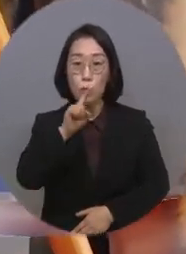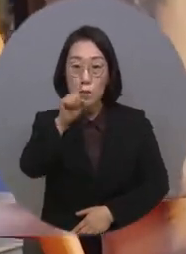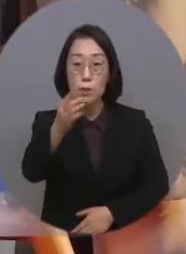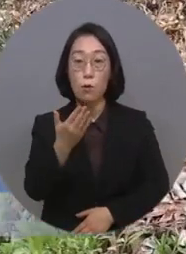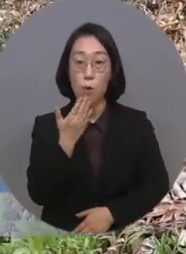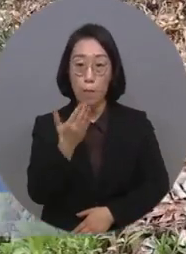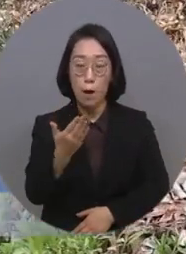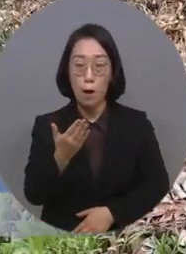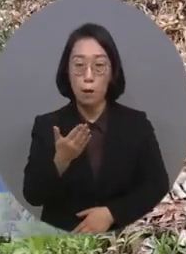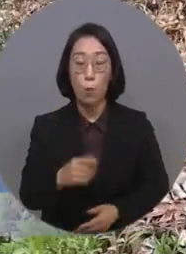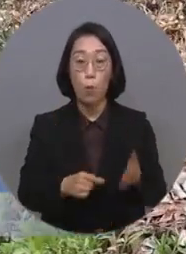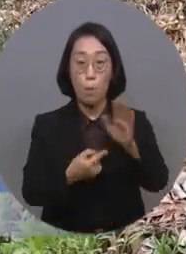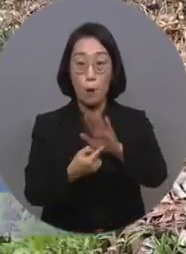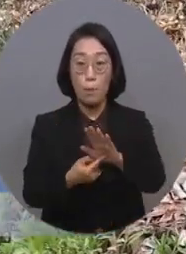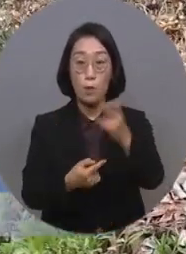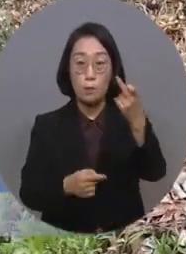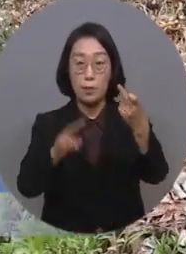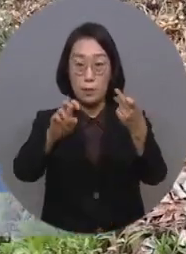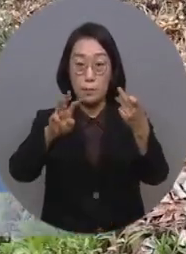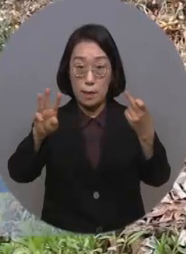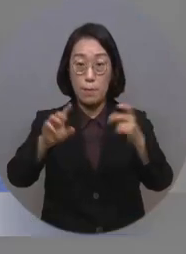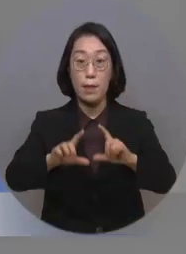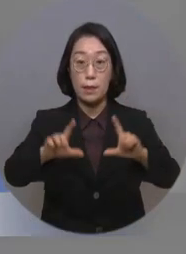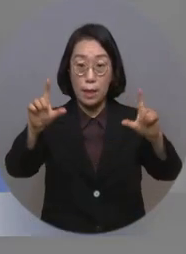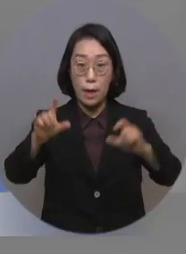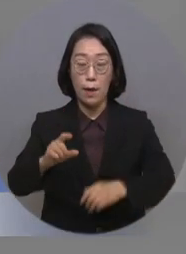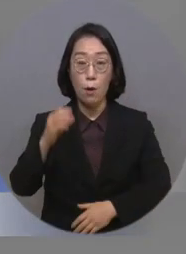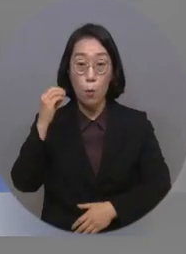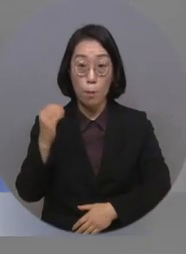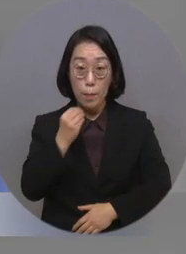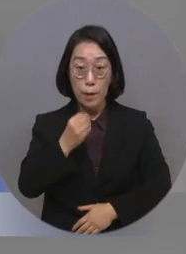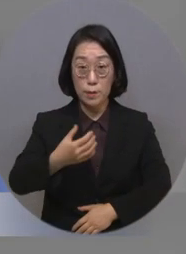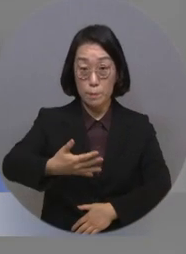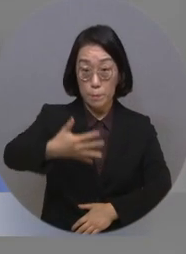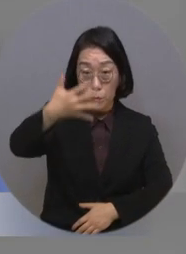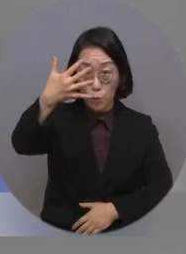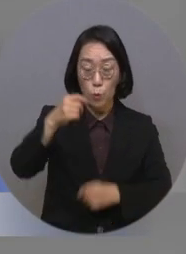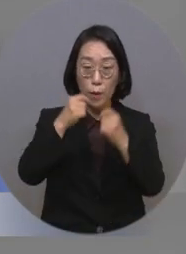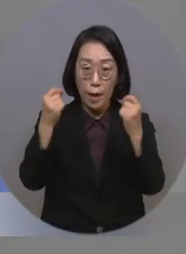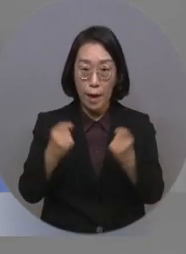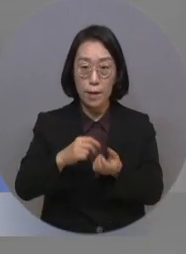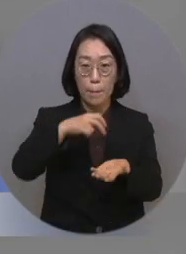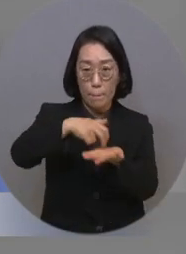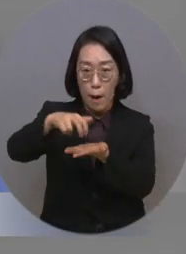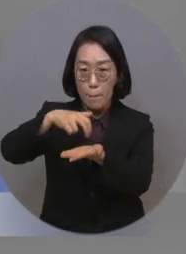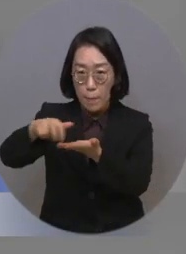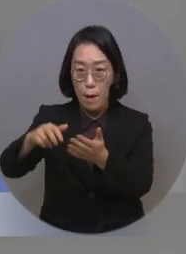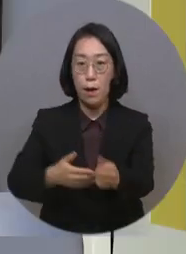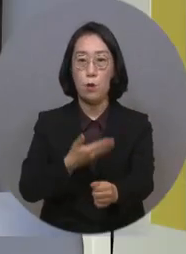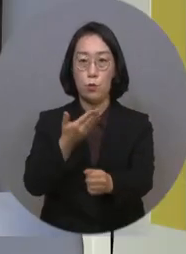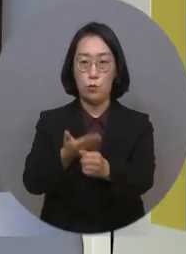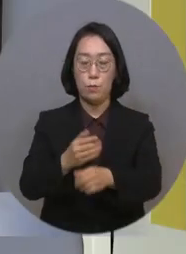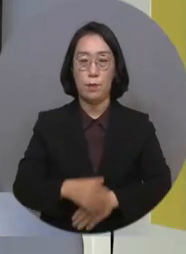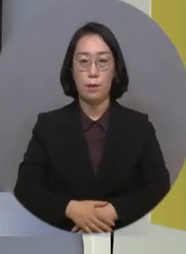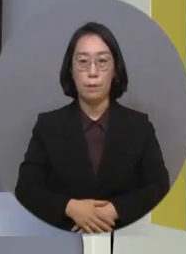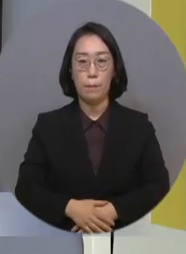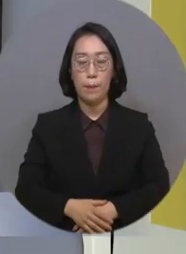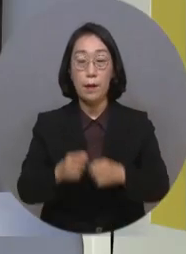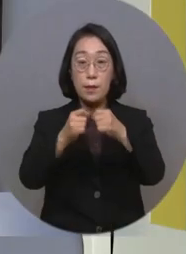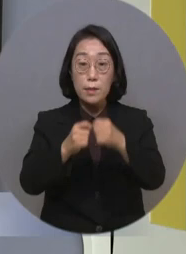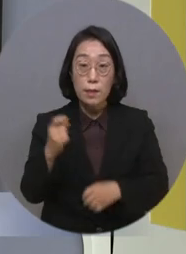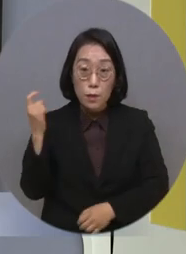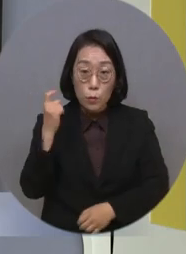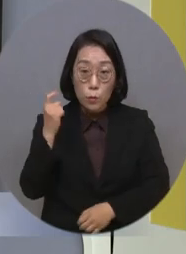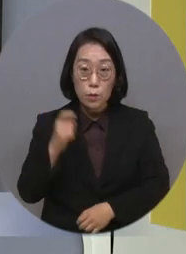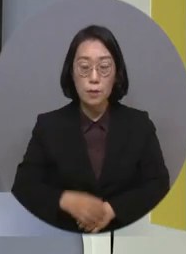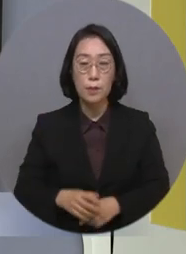가능하고 발표는 오는 12월 23일 초록여행 누리집과 개별 연락을 통해 진행됩니다. 더 자세한